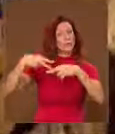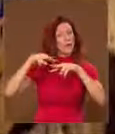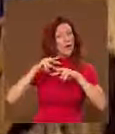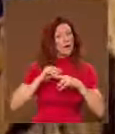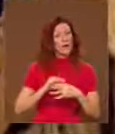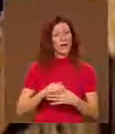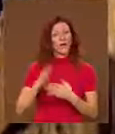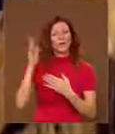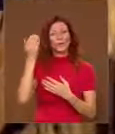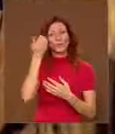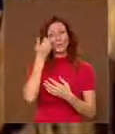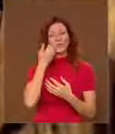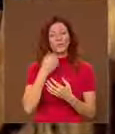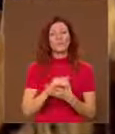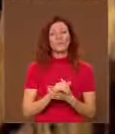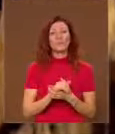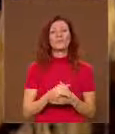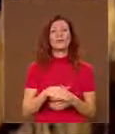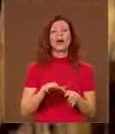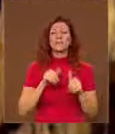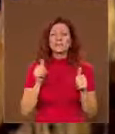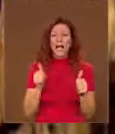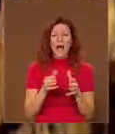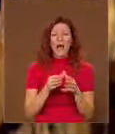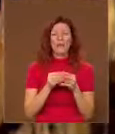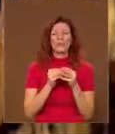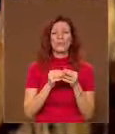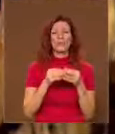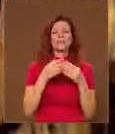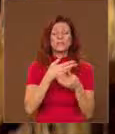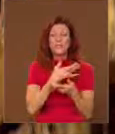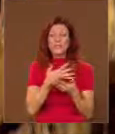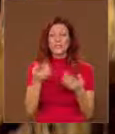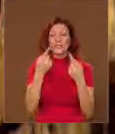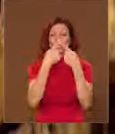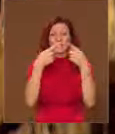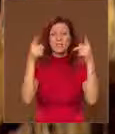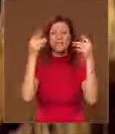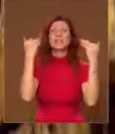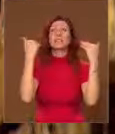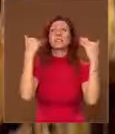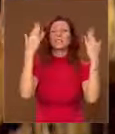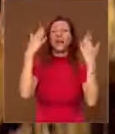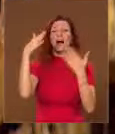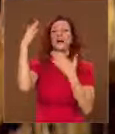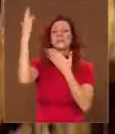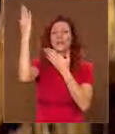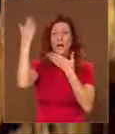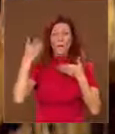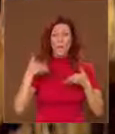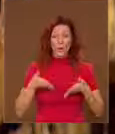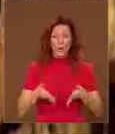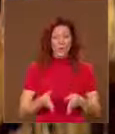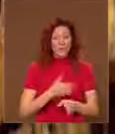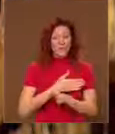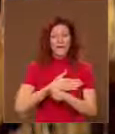благодат. Благодарим се всички свети, Пресвятата Пречиста, Преблагословена, славна Владичица, наша Богородица и